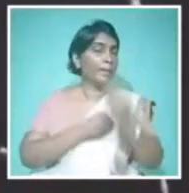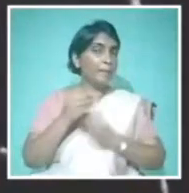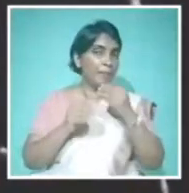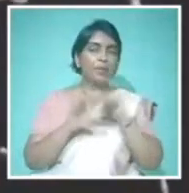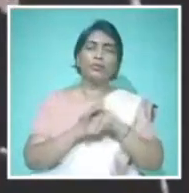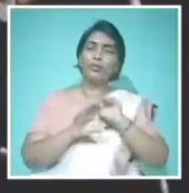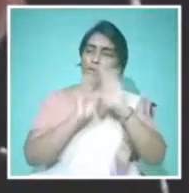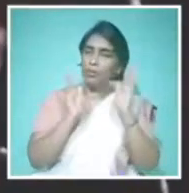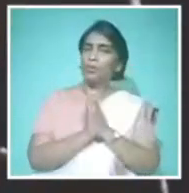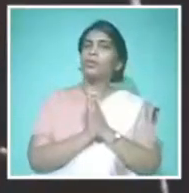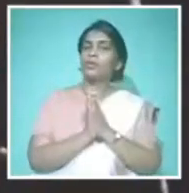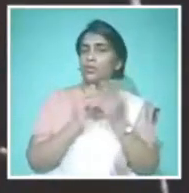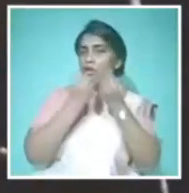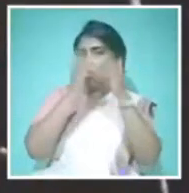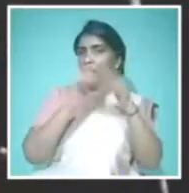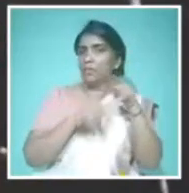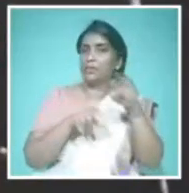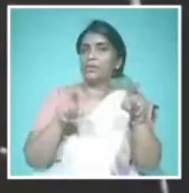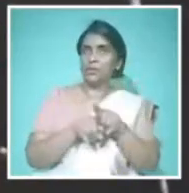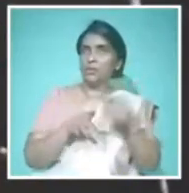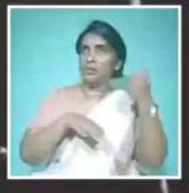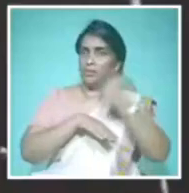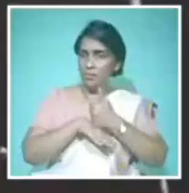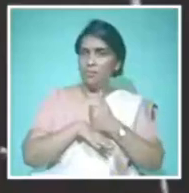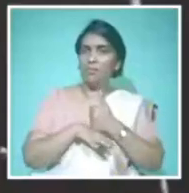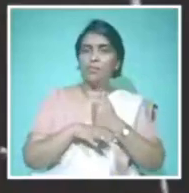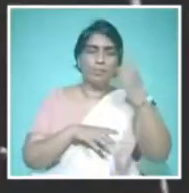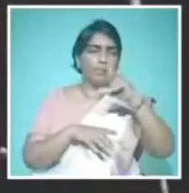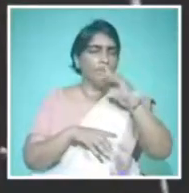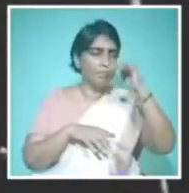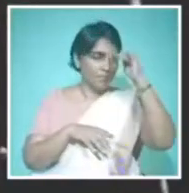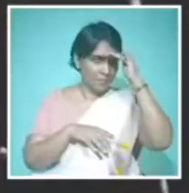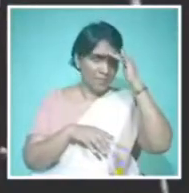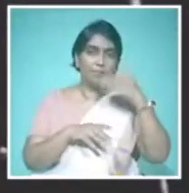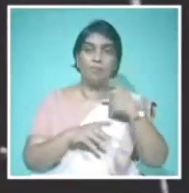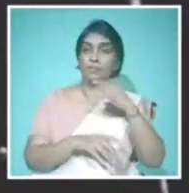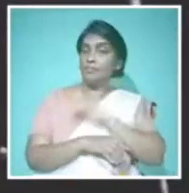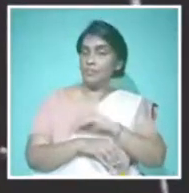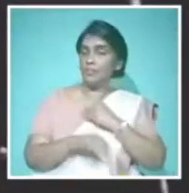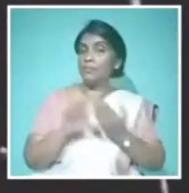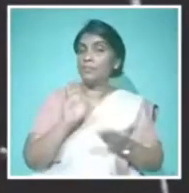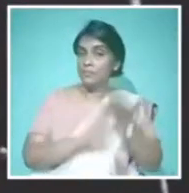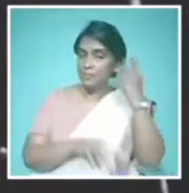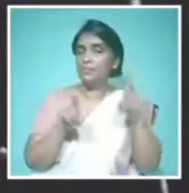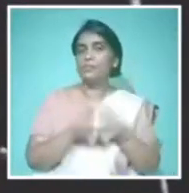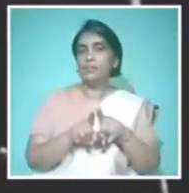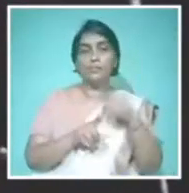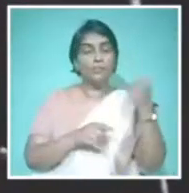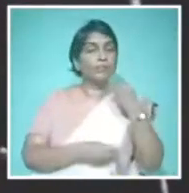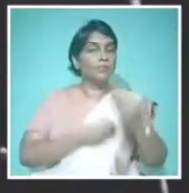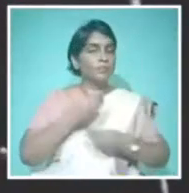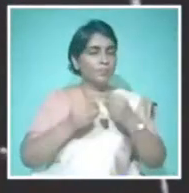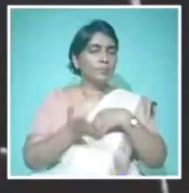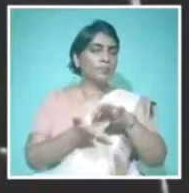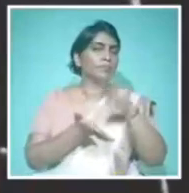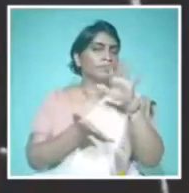හැම පැතිකඩක්ම විවෘත කරන්න ඕනේ. ඒ නිසා මුලස්සනේ නියෝජ්‍ය කතානායකතුමනි ආදායම් වැඩි කරන වගේම අලුත් වෙළඳ පොළවල්